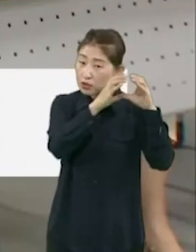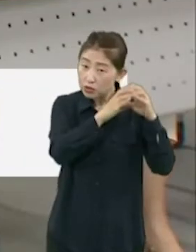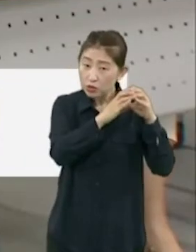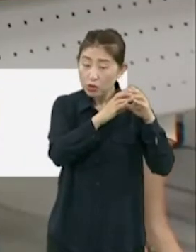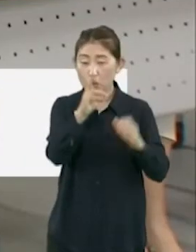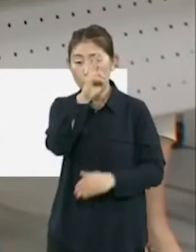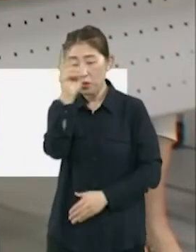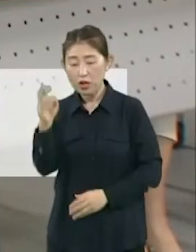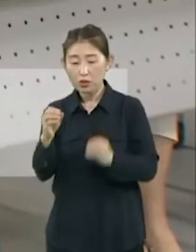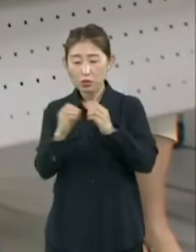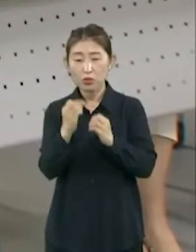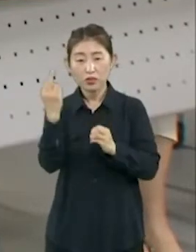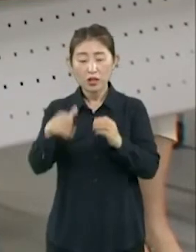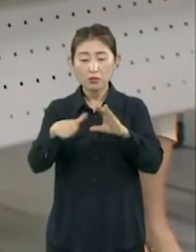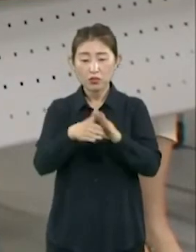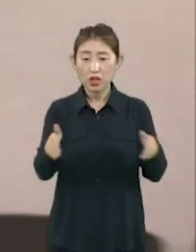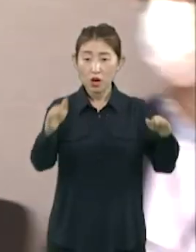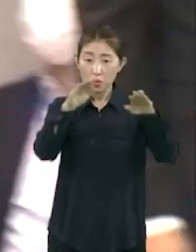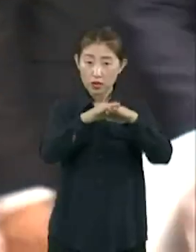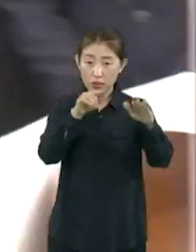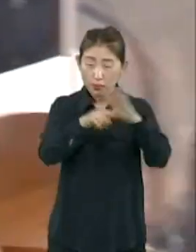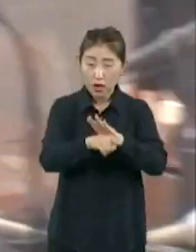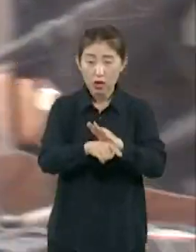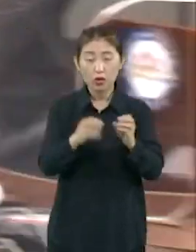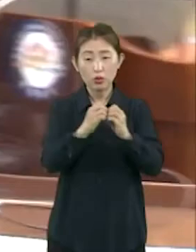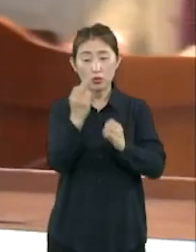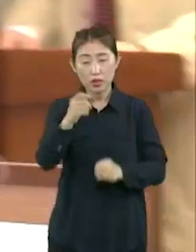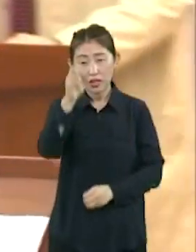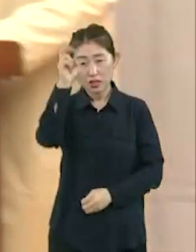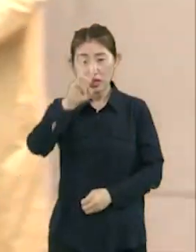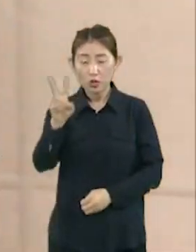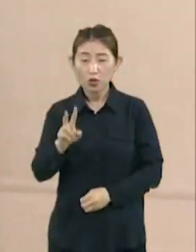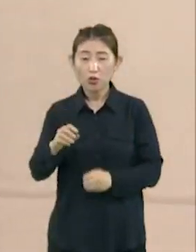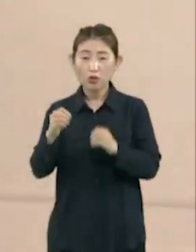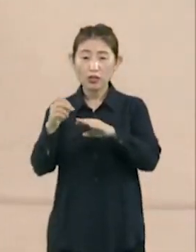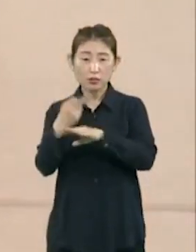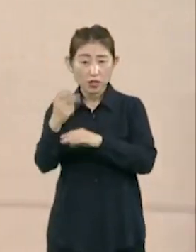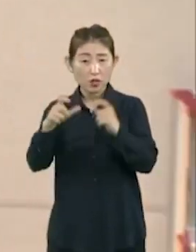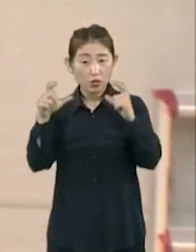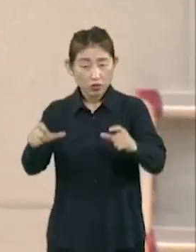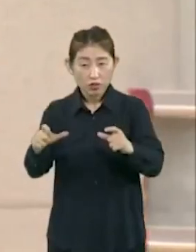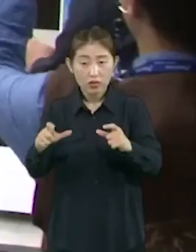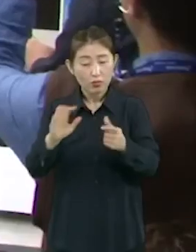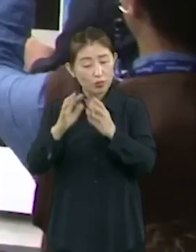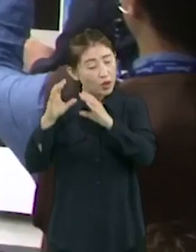오후에는 논산문화원에서 논산계룡금산권역 도민 목소리를 청취합니다.